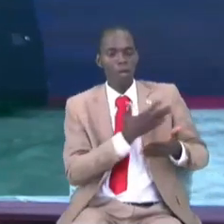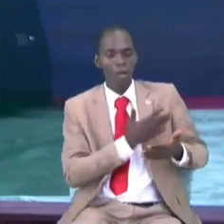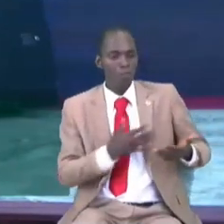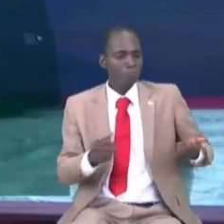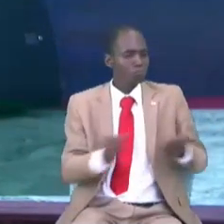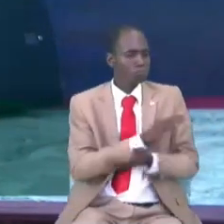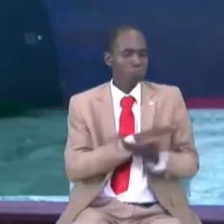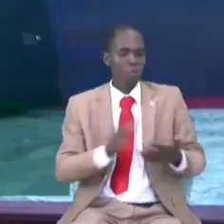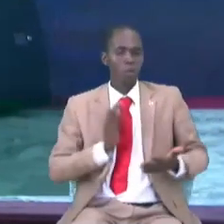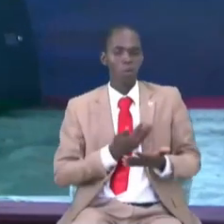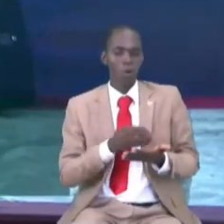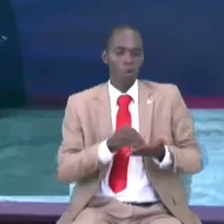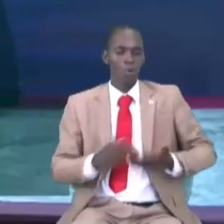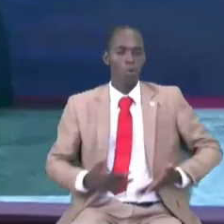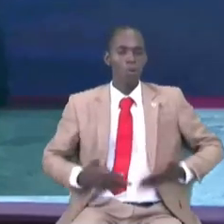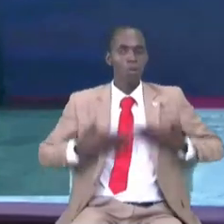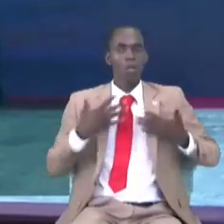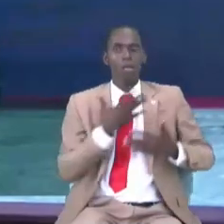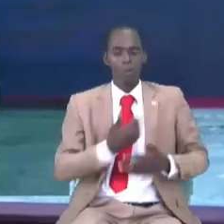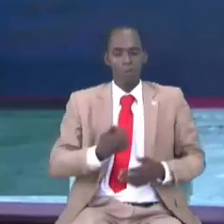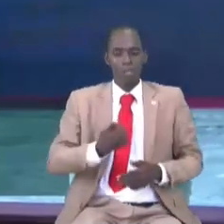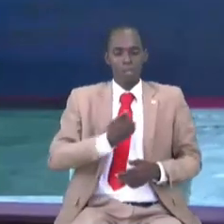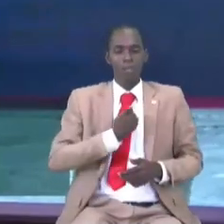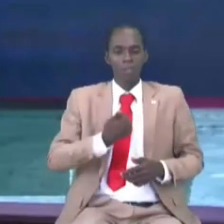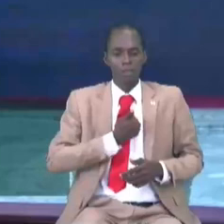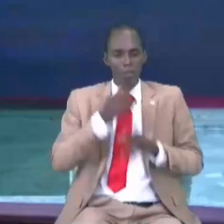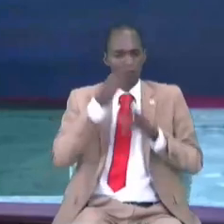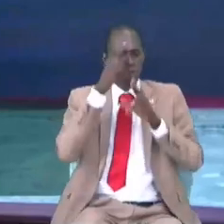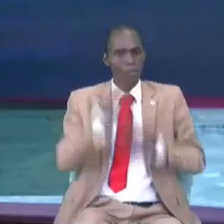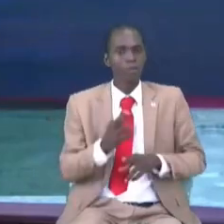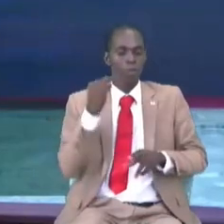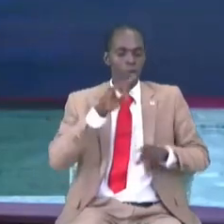Notre estime de soi était partie avec tout ce que nous avons